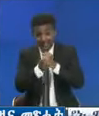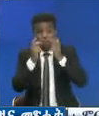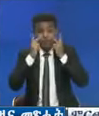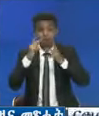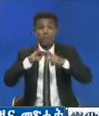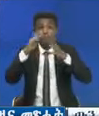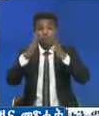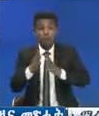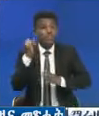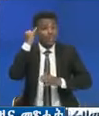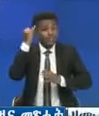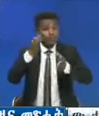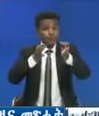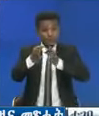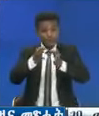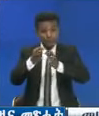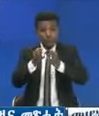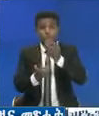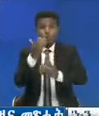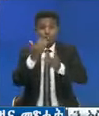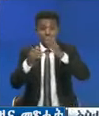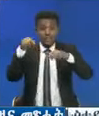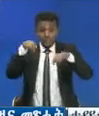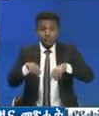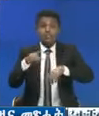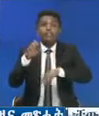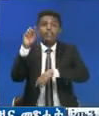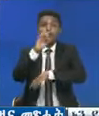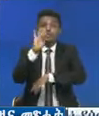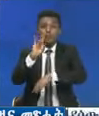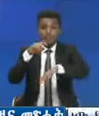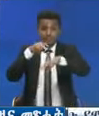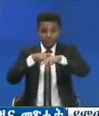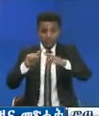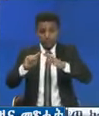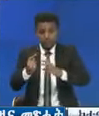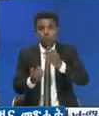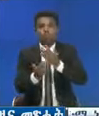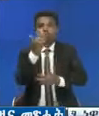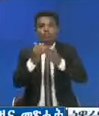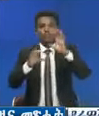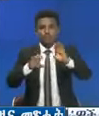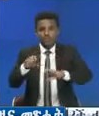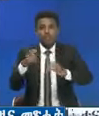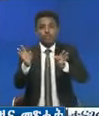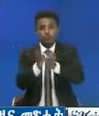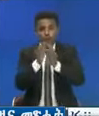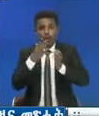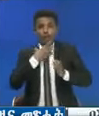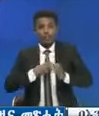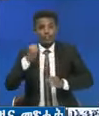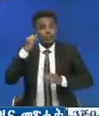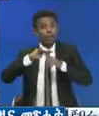ባለሙያዎች ሐሳባቸውን የሚገልጹበት ውይይት ዛሬ ከቀኑ 8 ሰዓት ጀምሮ ይካሄዳል። የጉባኤ አባላት